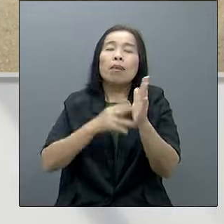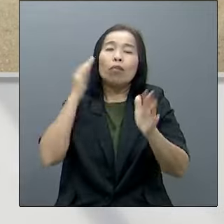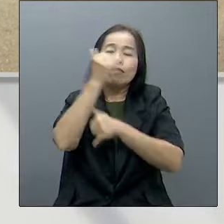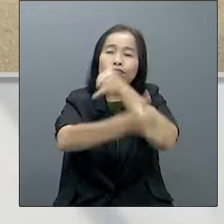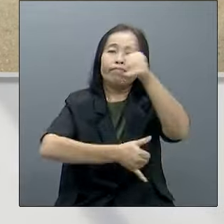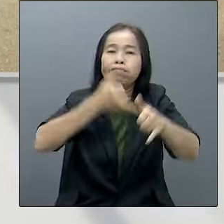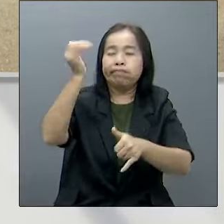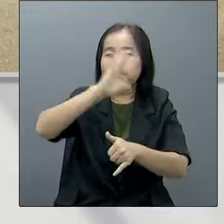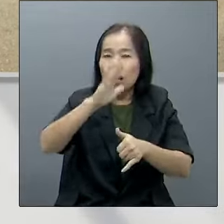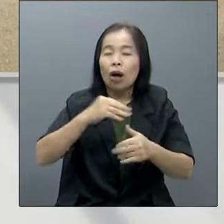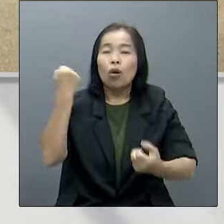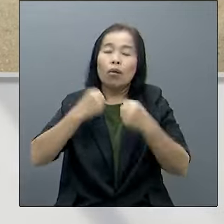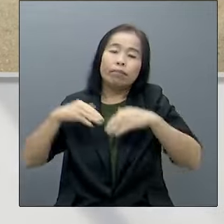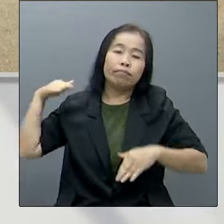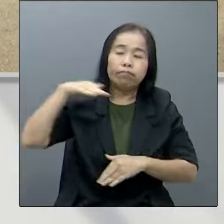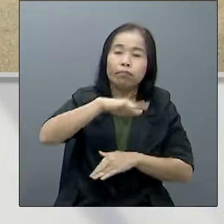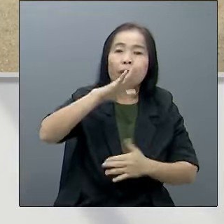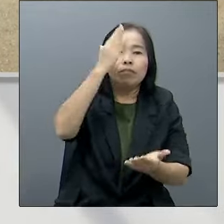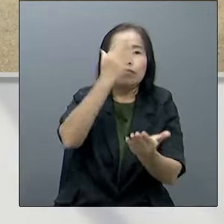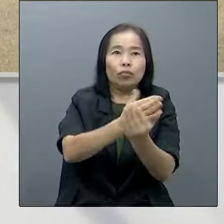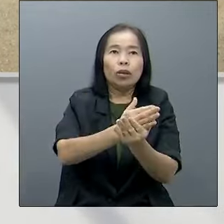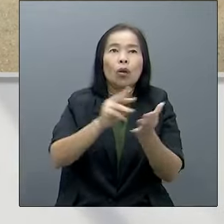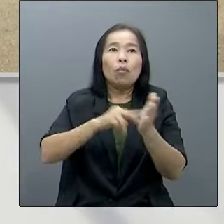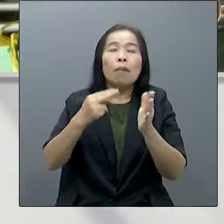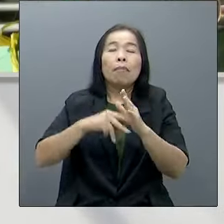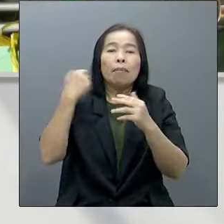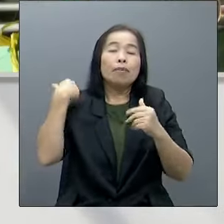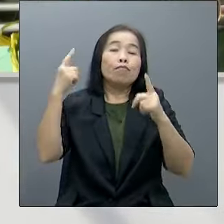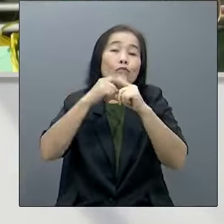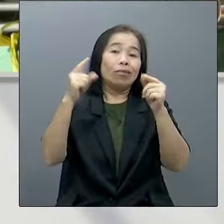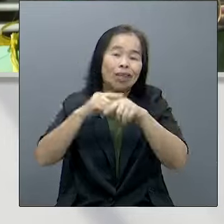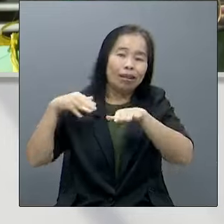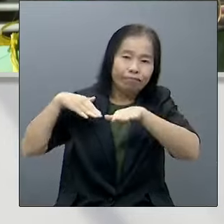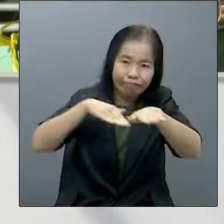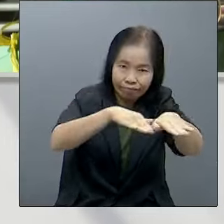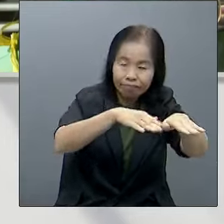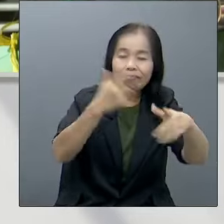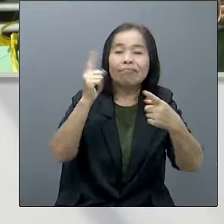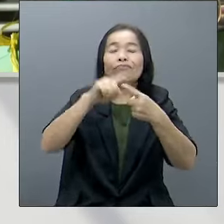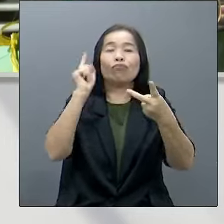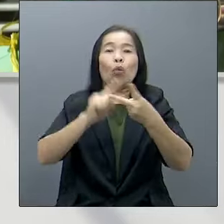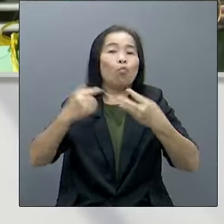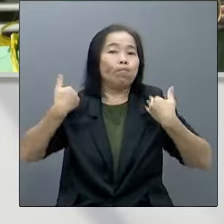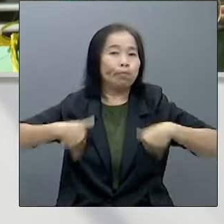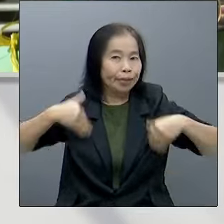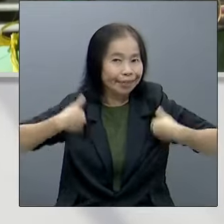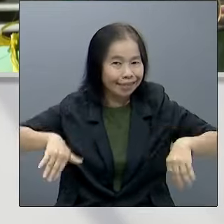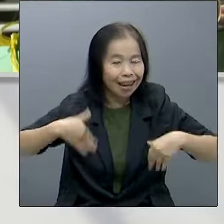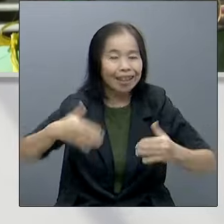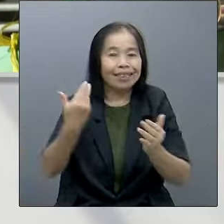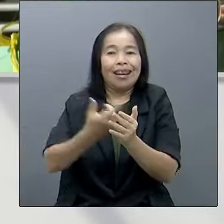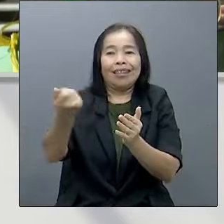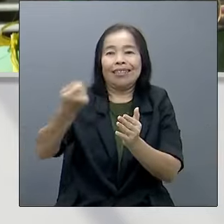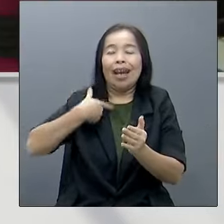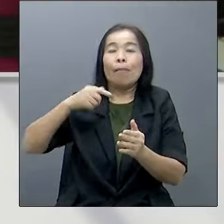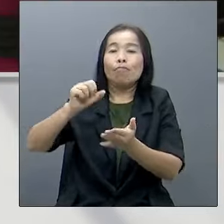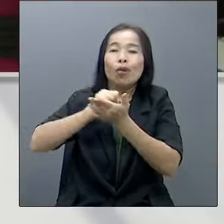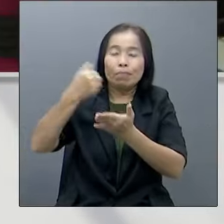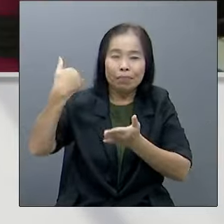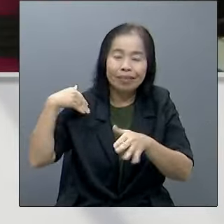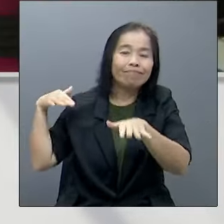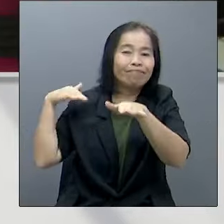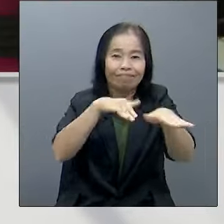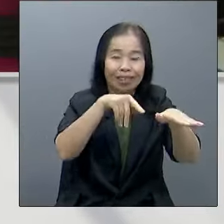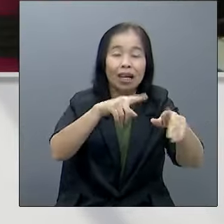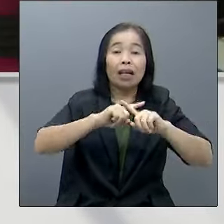เป็พื้นที่สำรองสำหรบวินรองรับวน่วจะเป็นวิน Taxiวิน Motorsideในการให้รโยสารเทานั้นนะคะส่